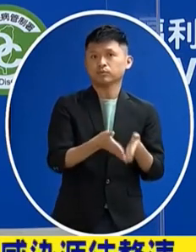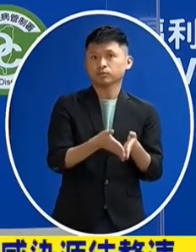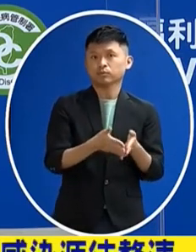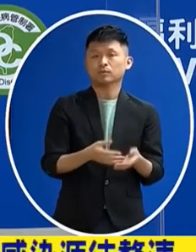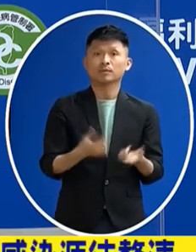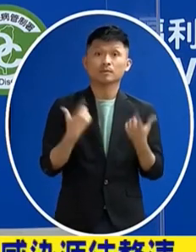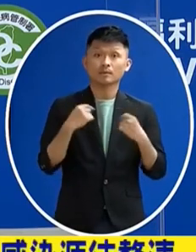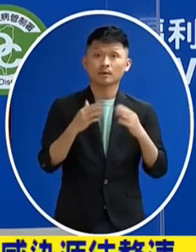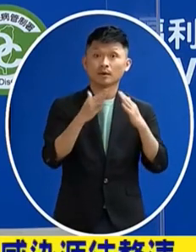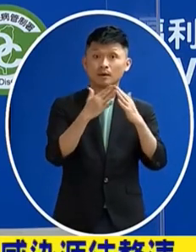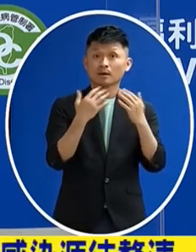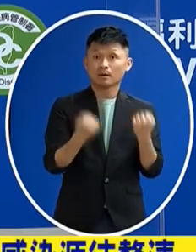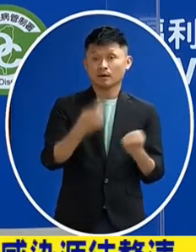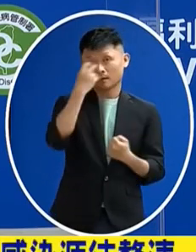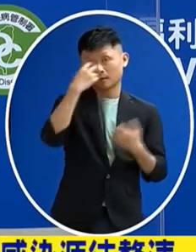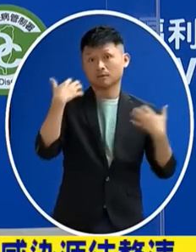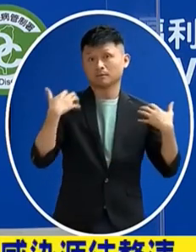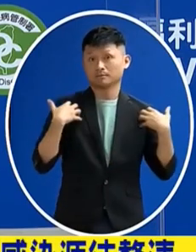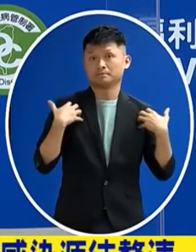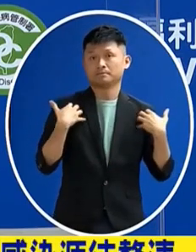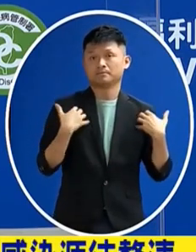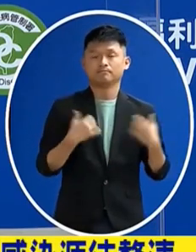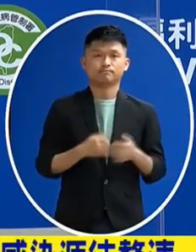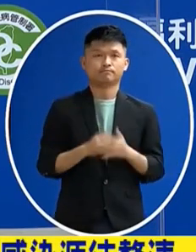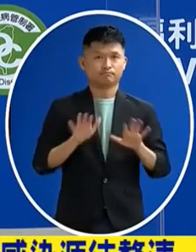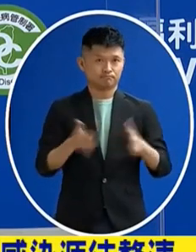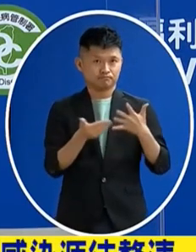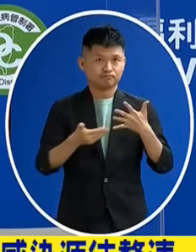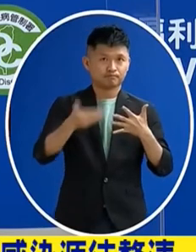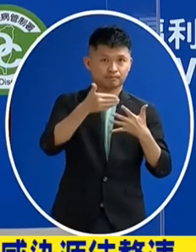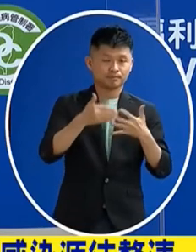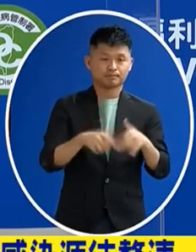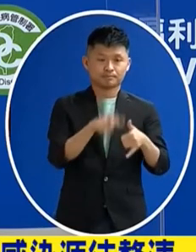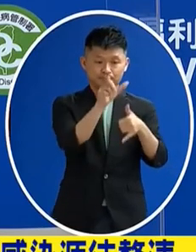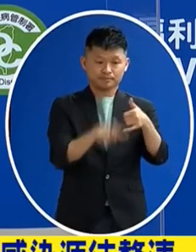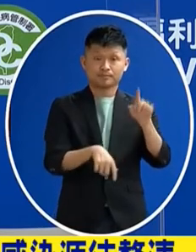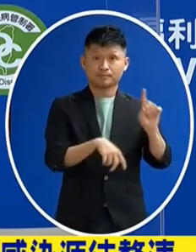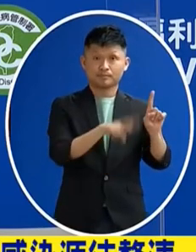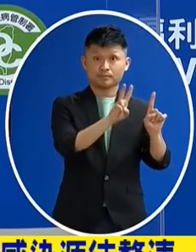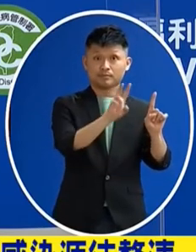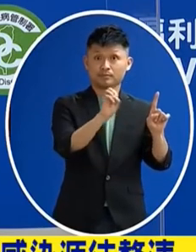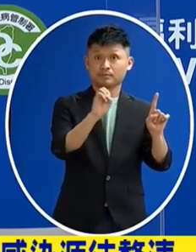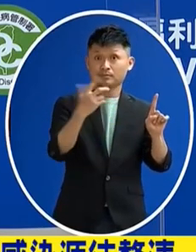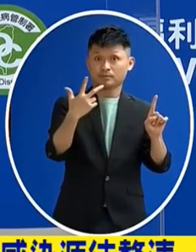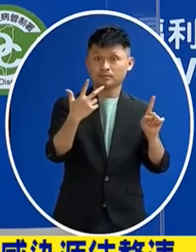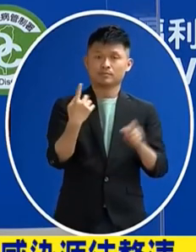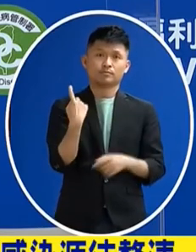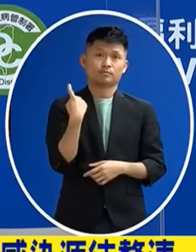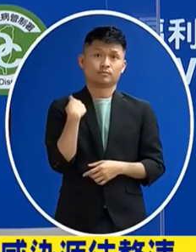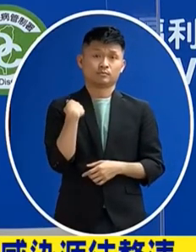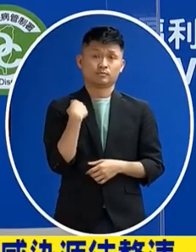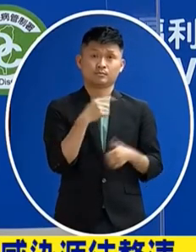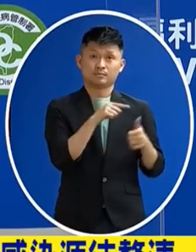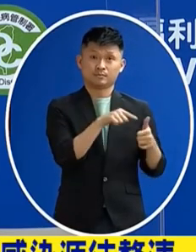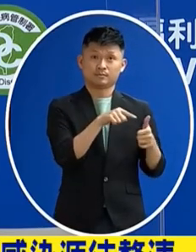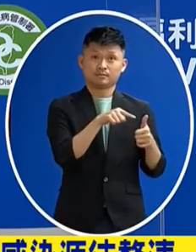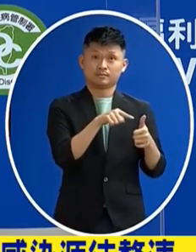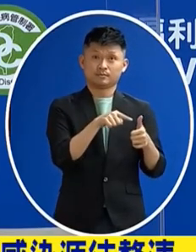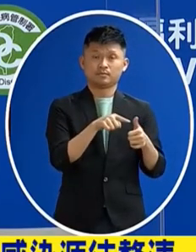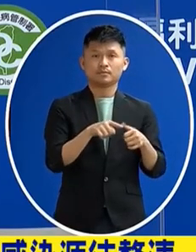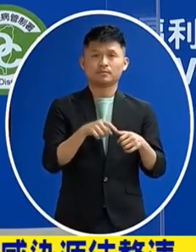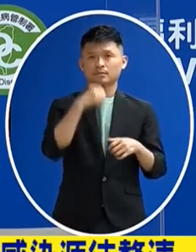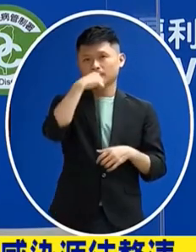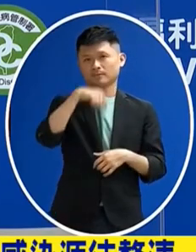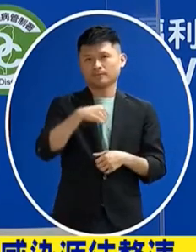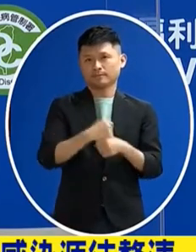好像本来是居家检疫哈。那按1207哈，在第二哈，在昨天哈，他长期在台工